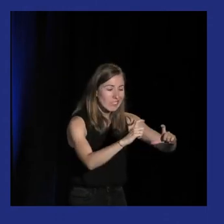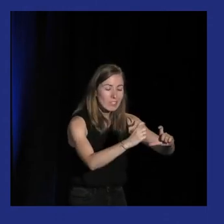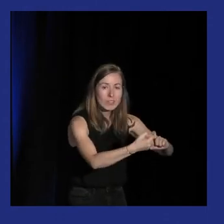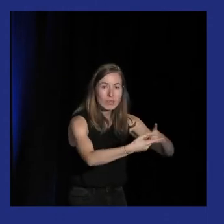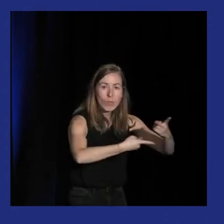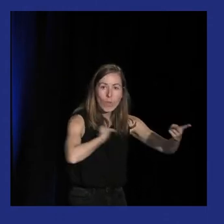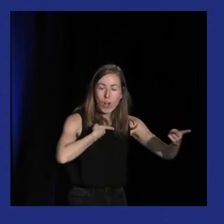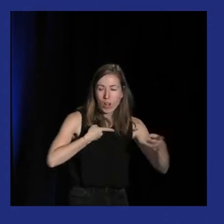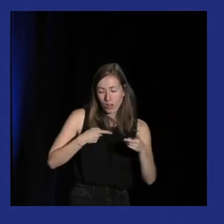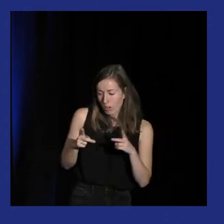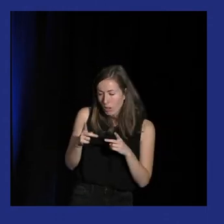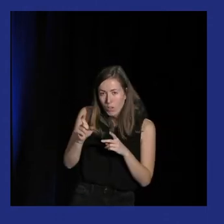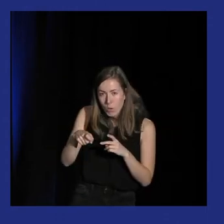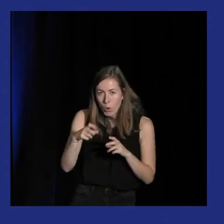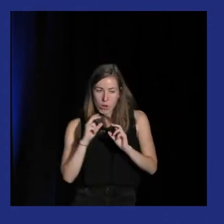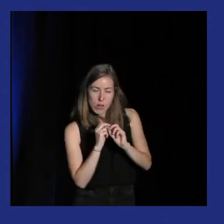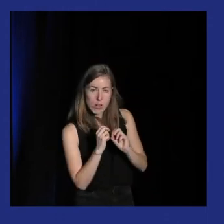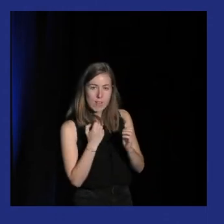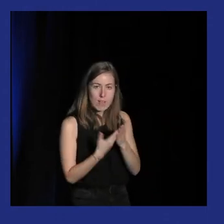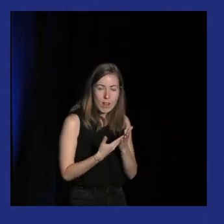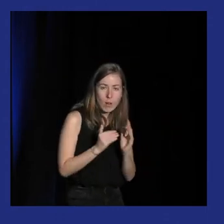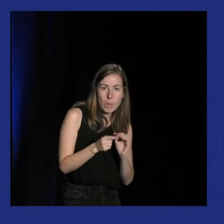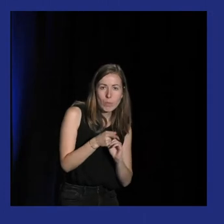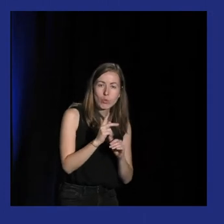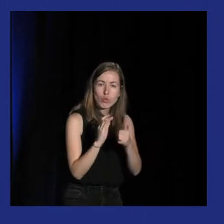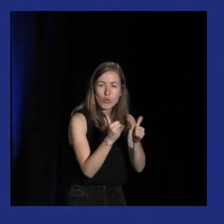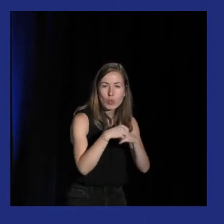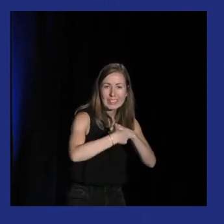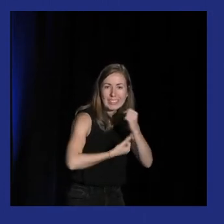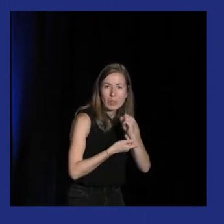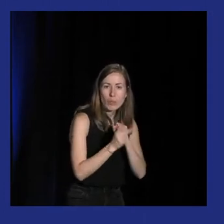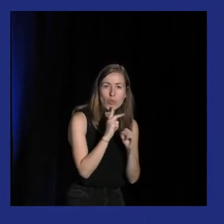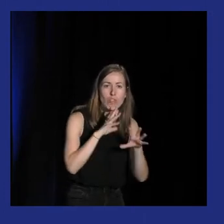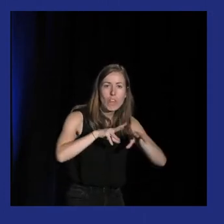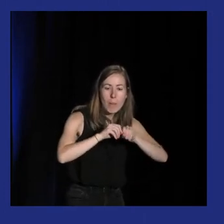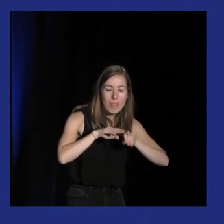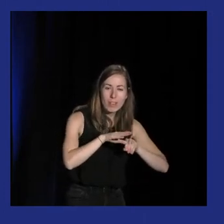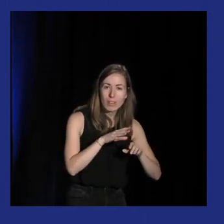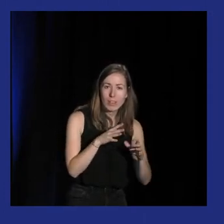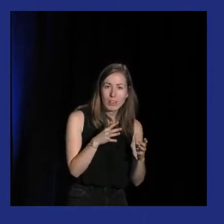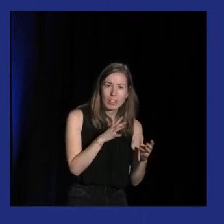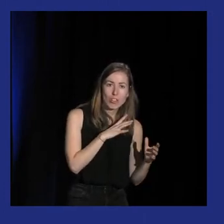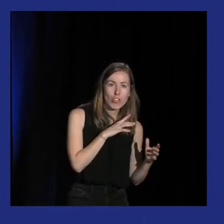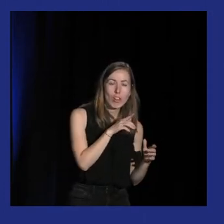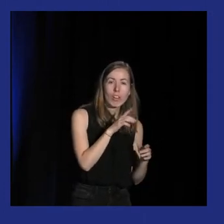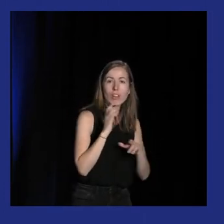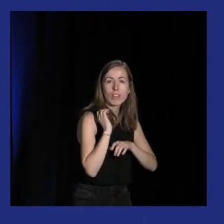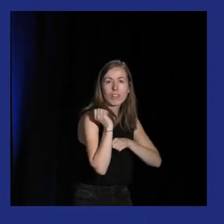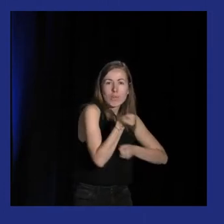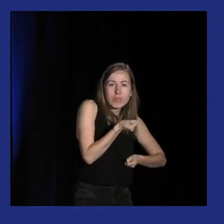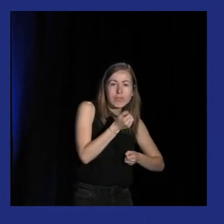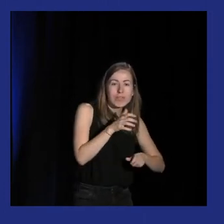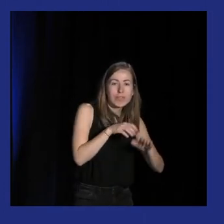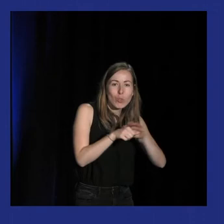qui étaient en train d'écrire et donc bon fallait leur dire bon dans ce là on est quand même sur un jeu plutôt très familial et avec Nickelodeon derrière qui qui donc voilà